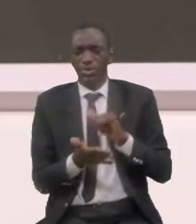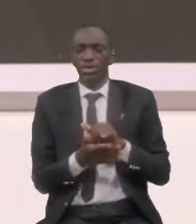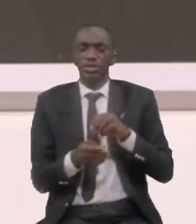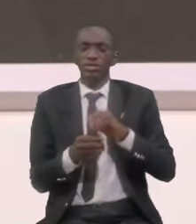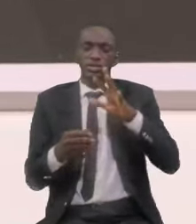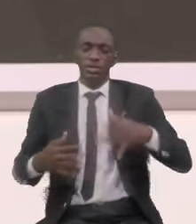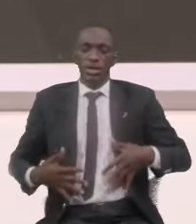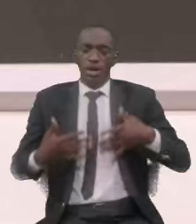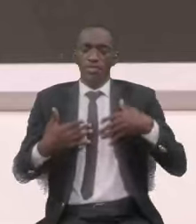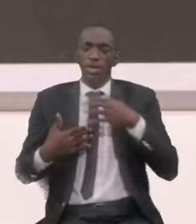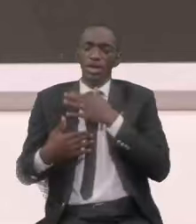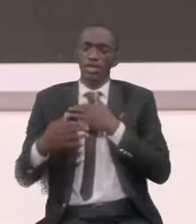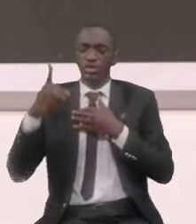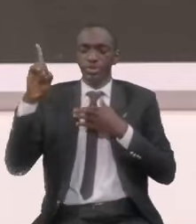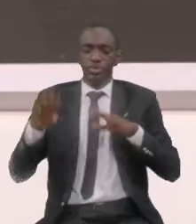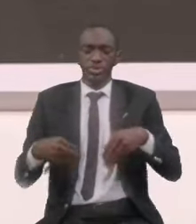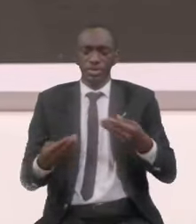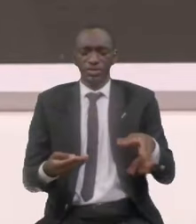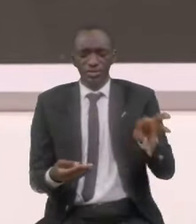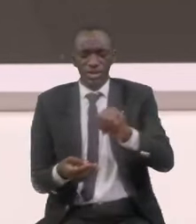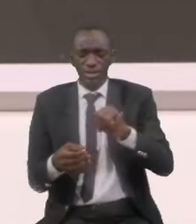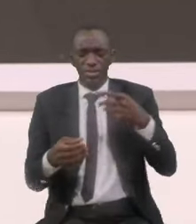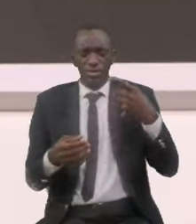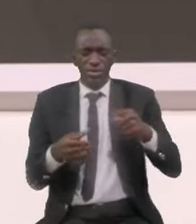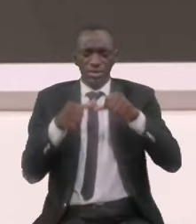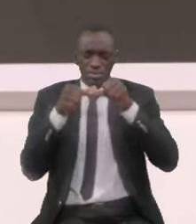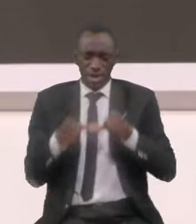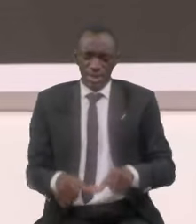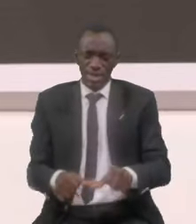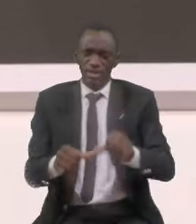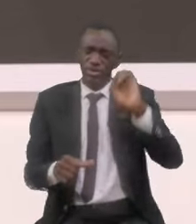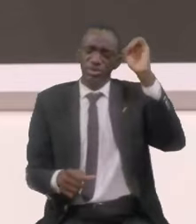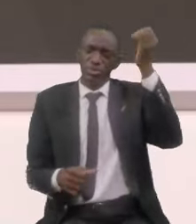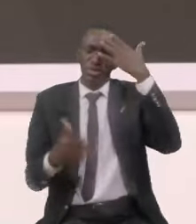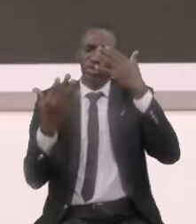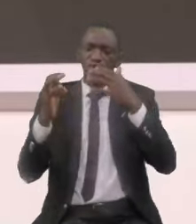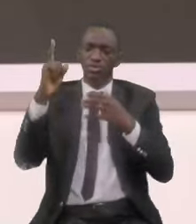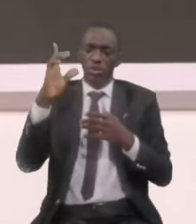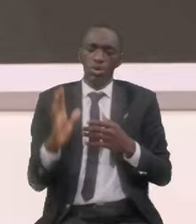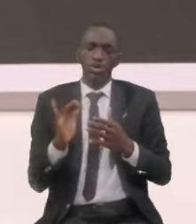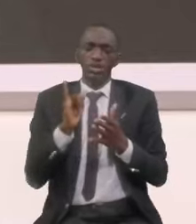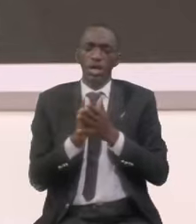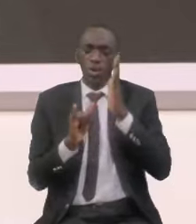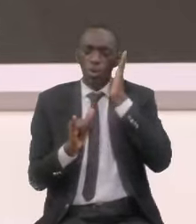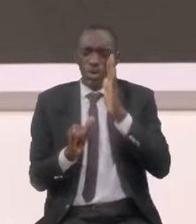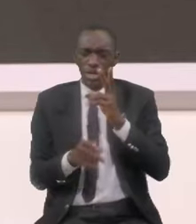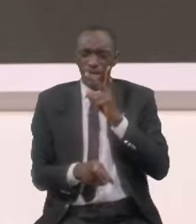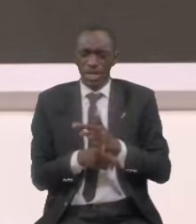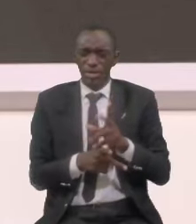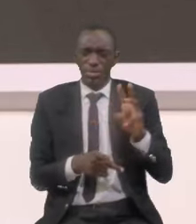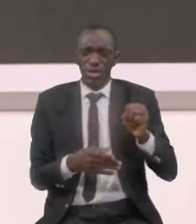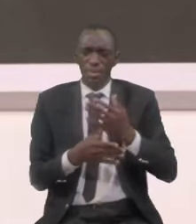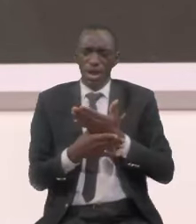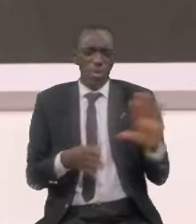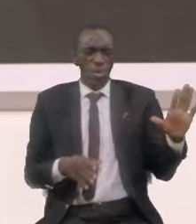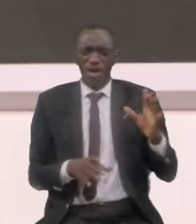Et donne-leur la grâce permanente venant de Dieu pour les éloigner de tout ce qui